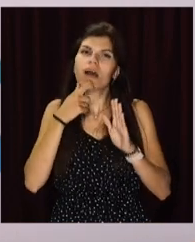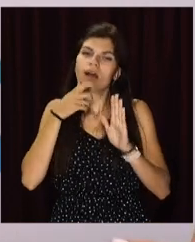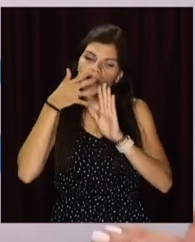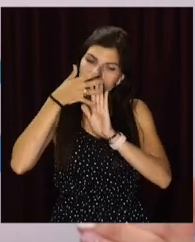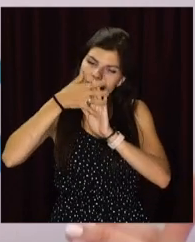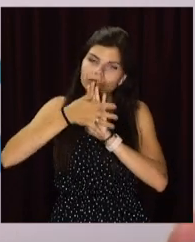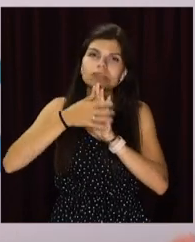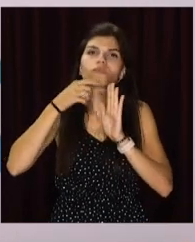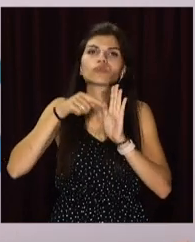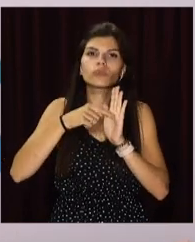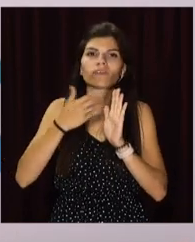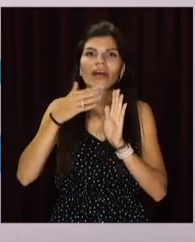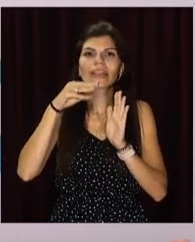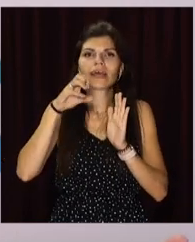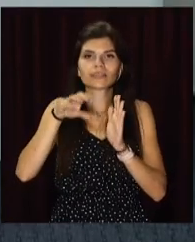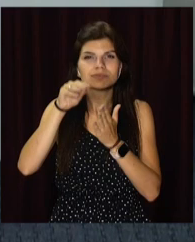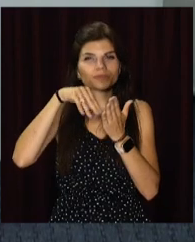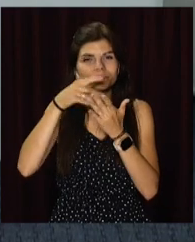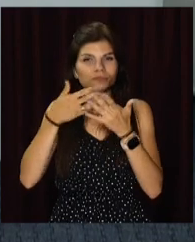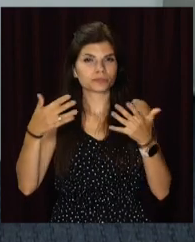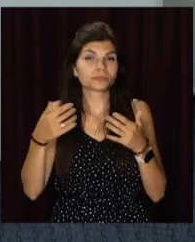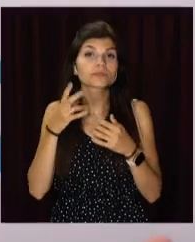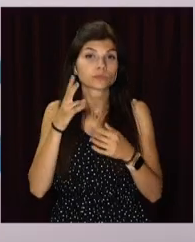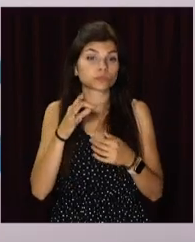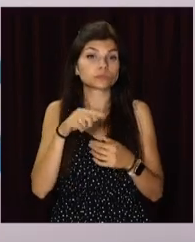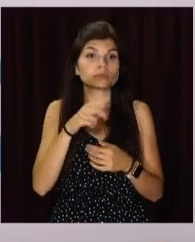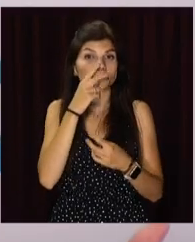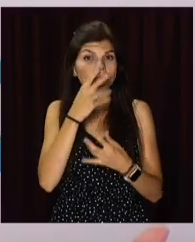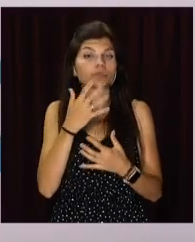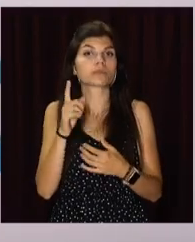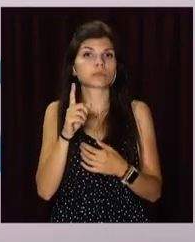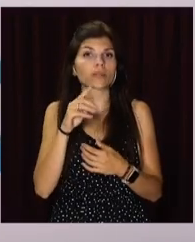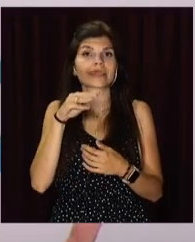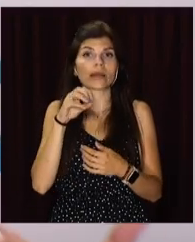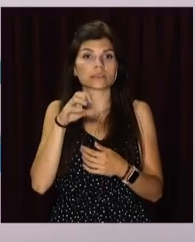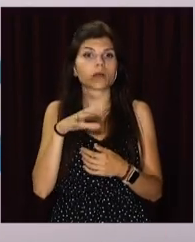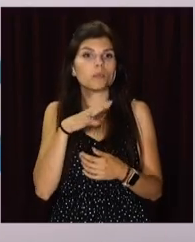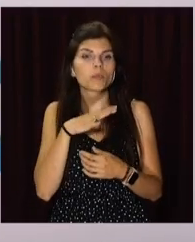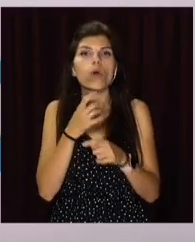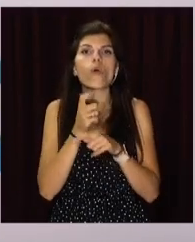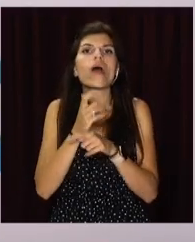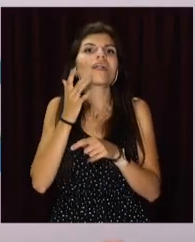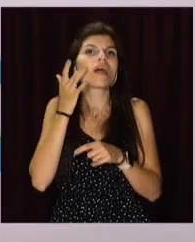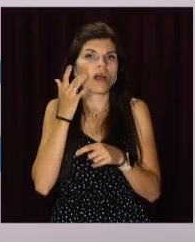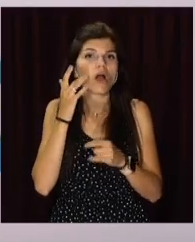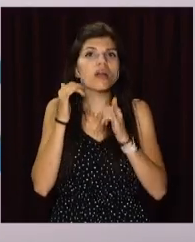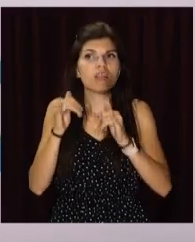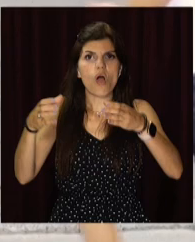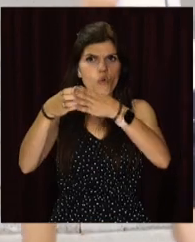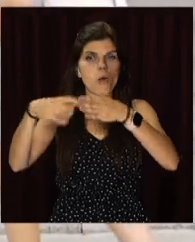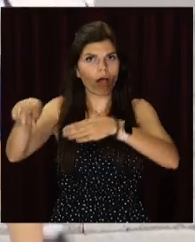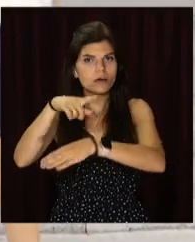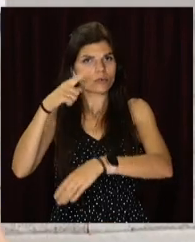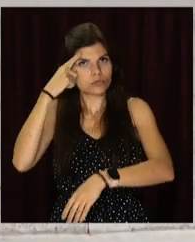у тестологічні показники. Але на діаграмах було видно, що тест занадто легкий для групи